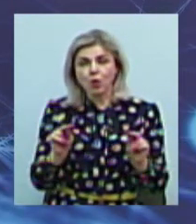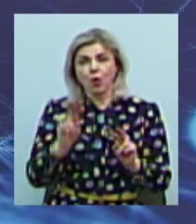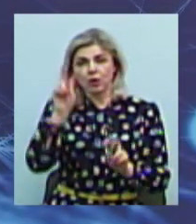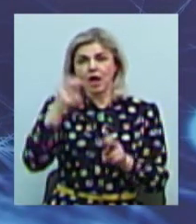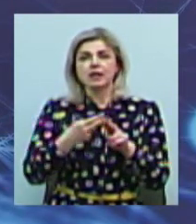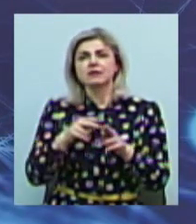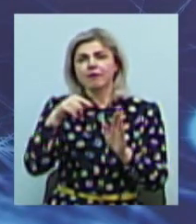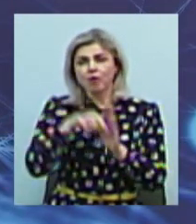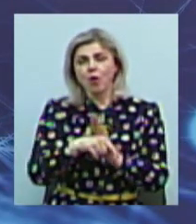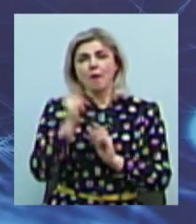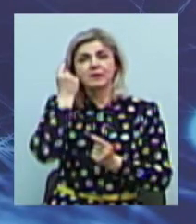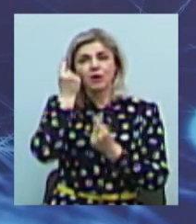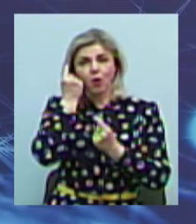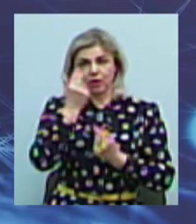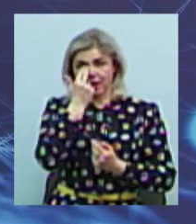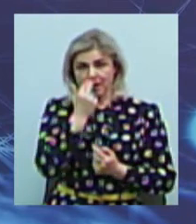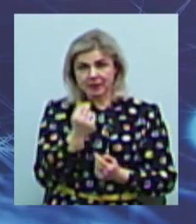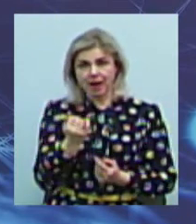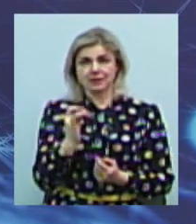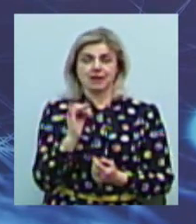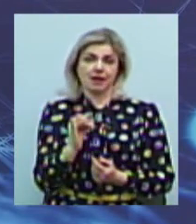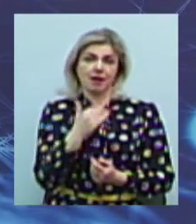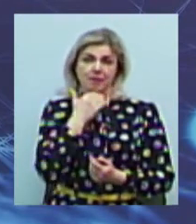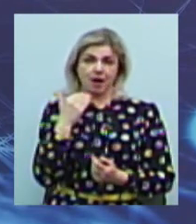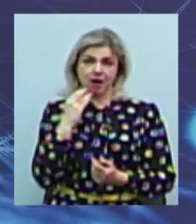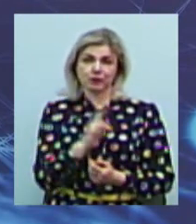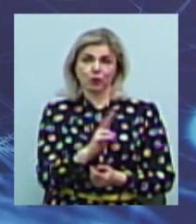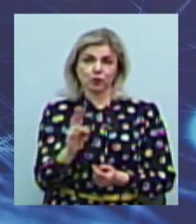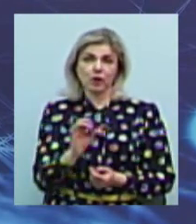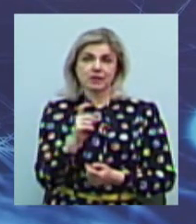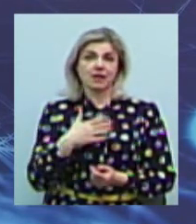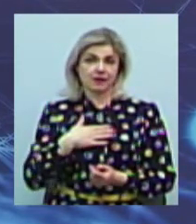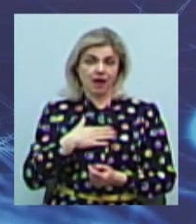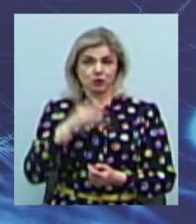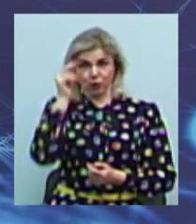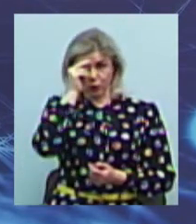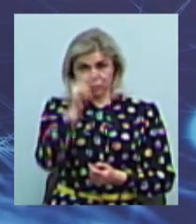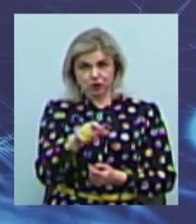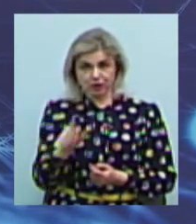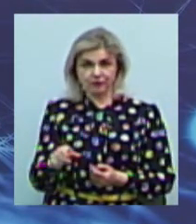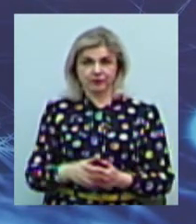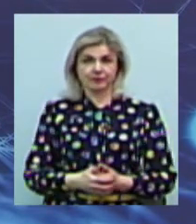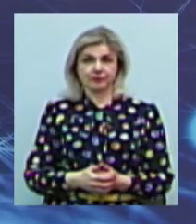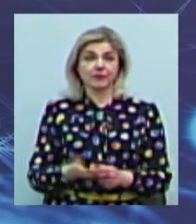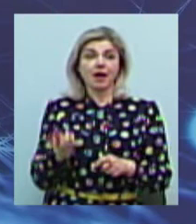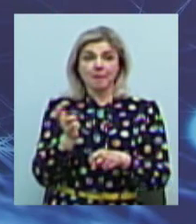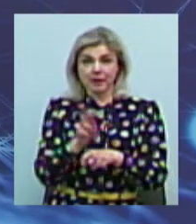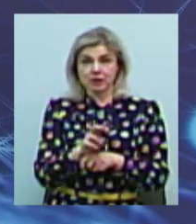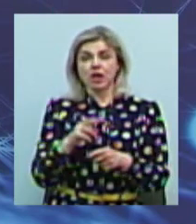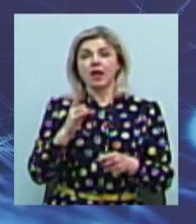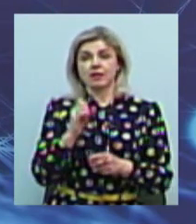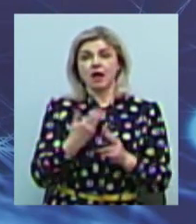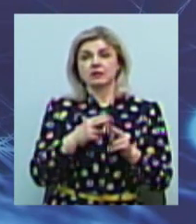психологічну адаптацію, і багато хто з наших учнів прийшли на проєкт в